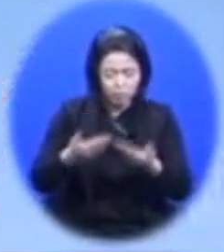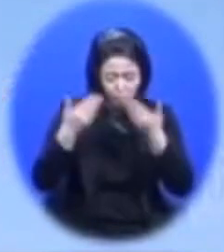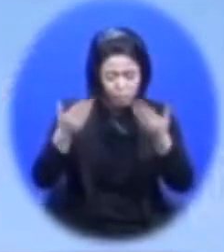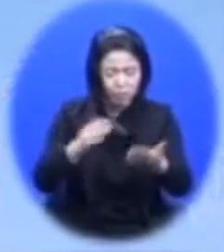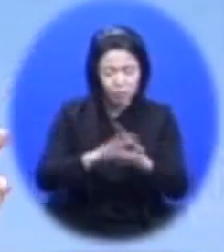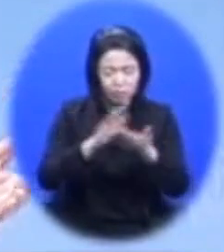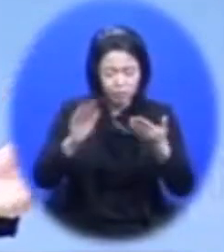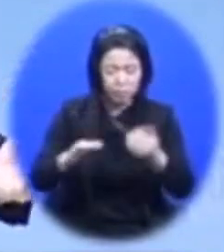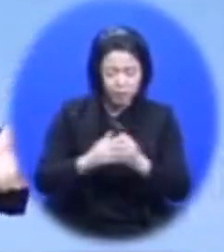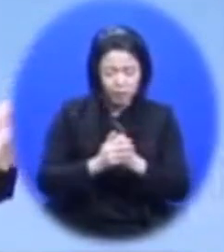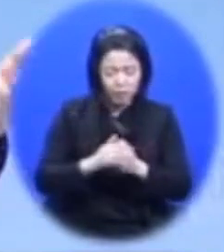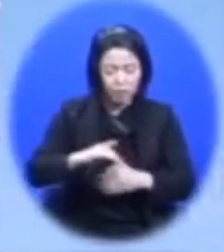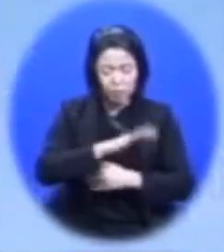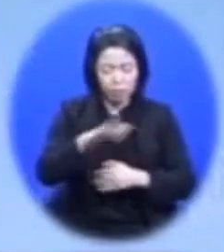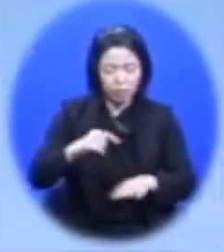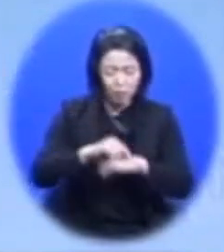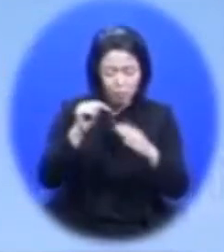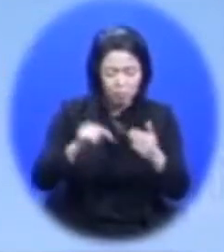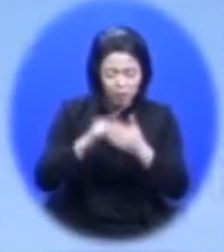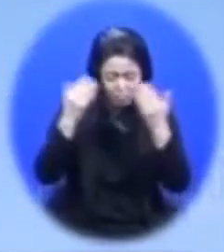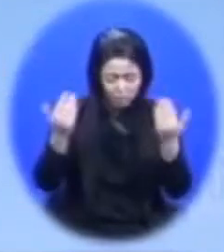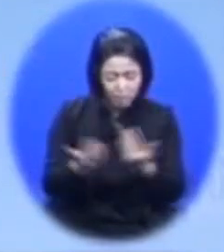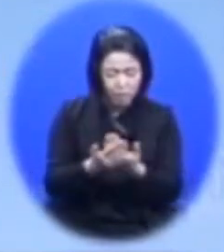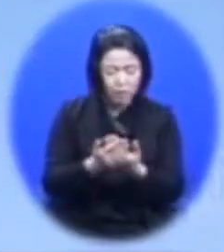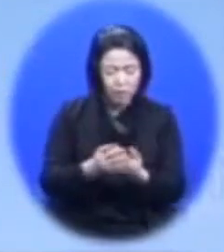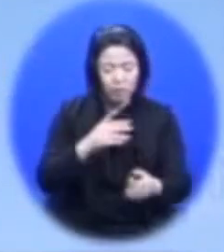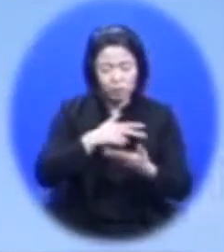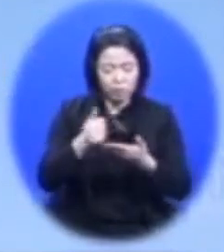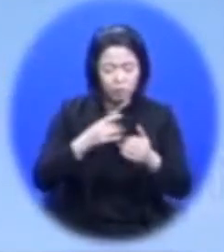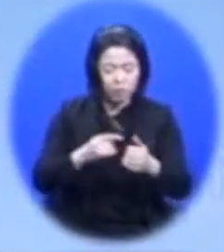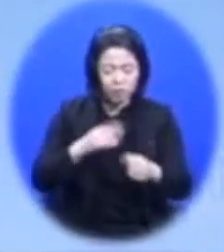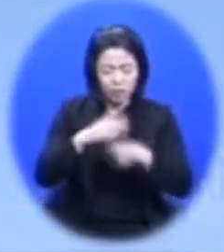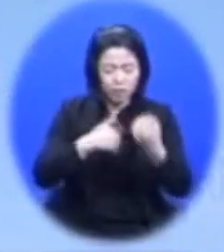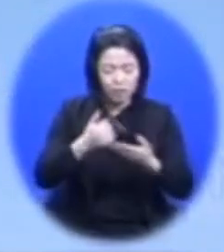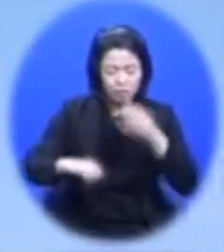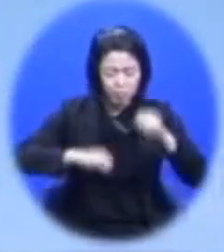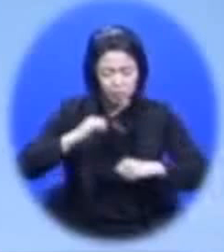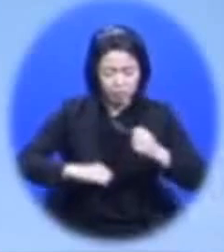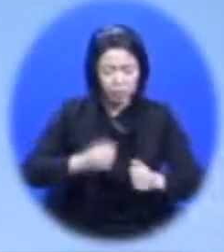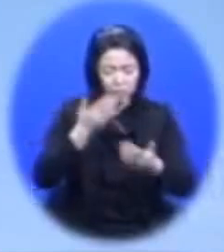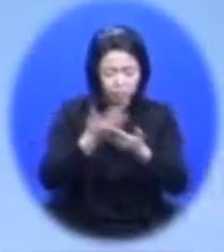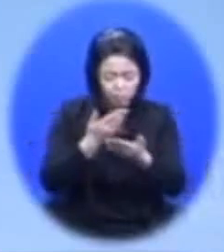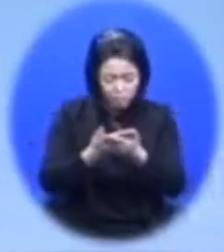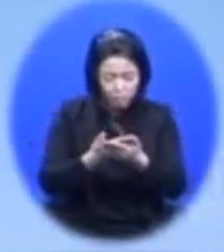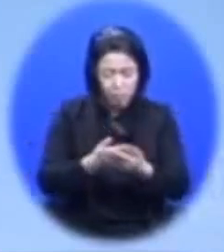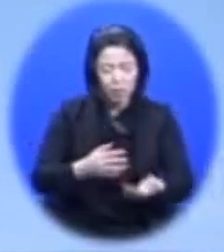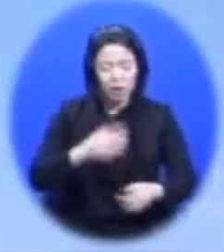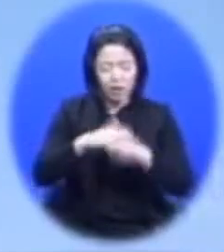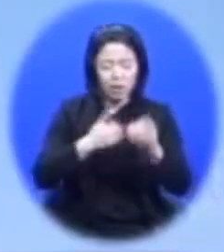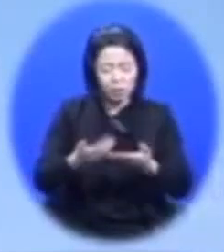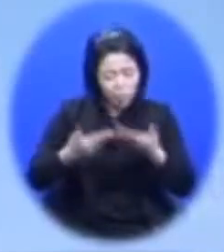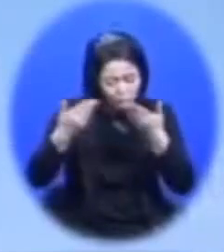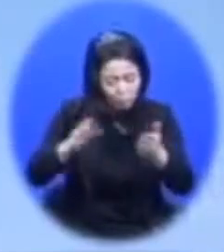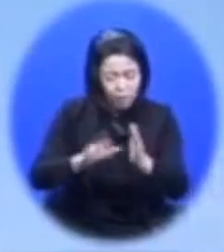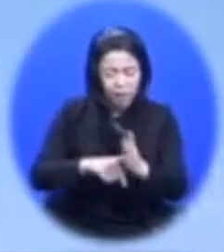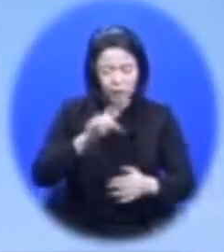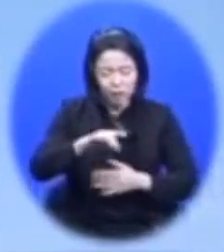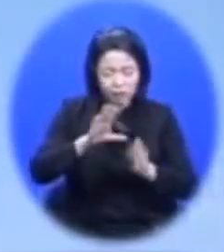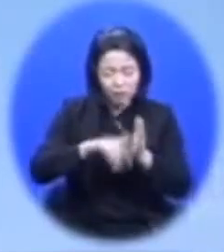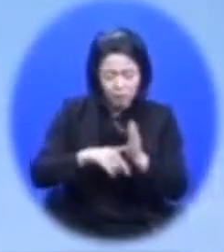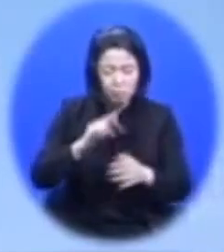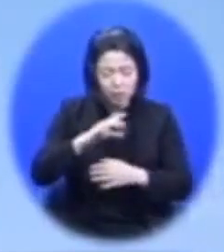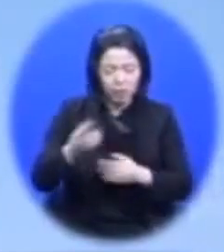올려드립니다. 우리가 마음을 다하여 주님께 하나님의 역사를 구하며 하나님 모일 때 그때마다